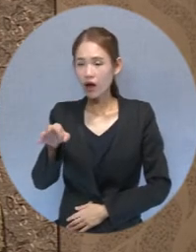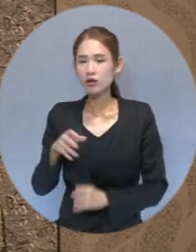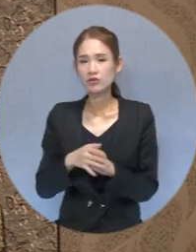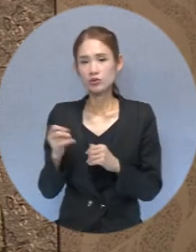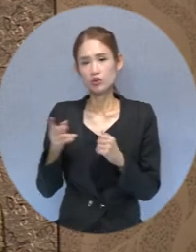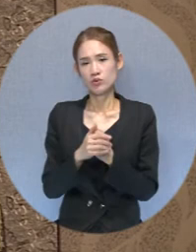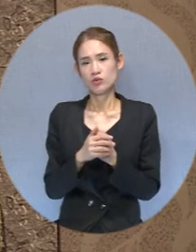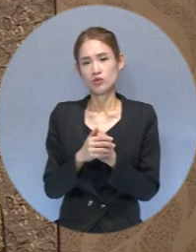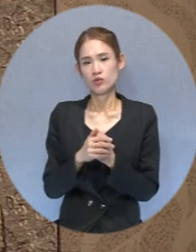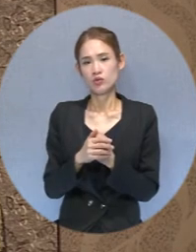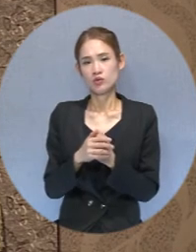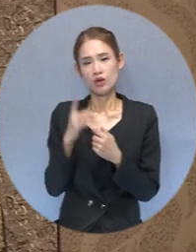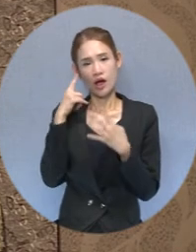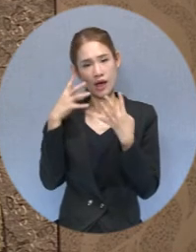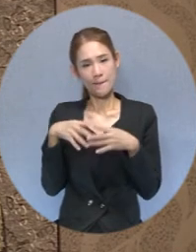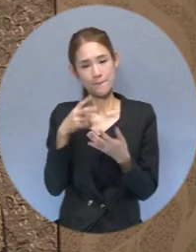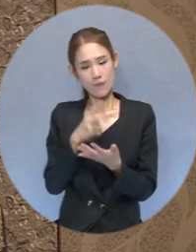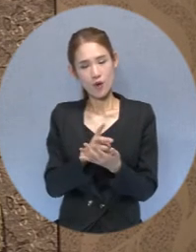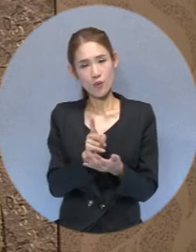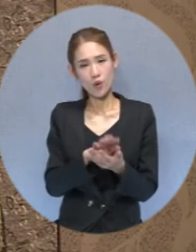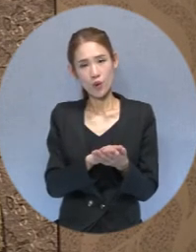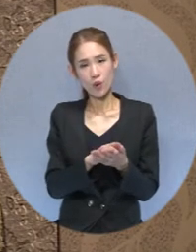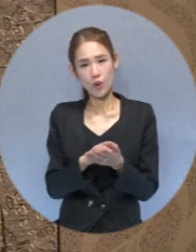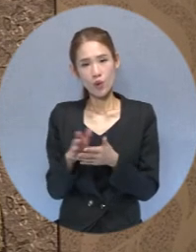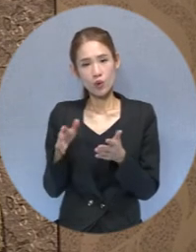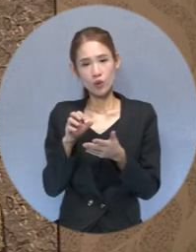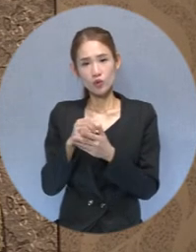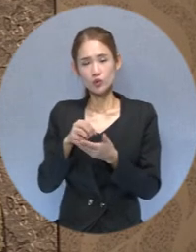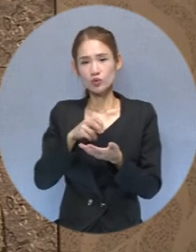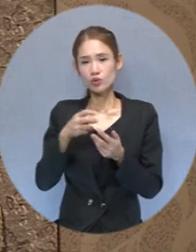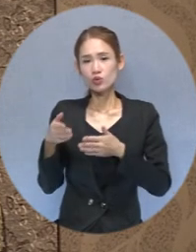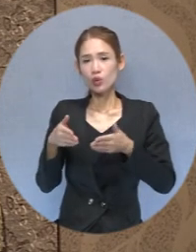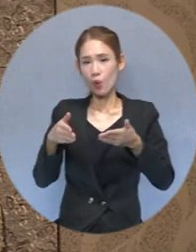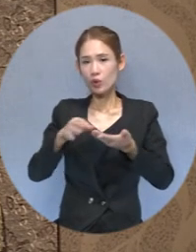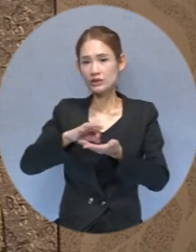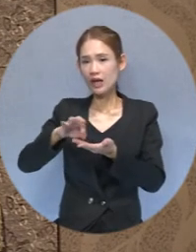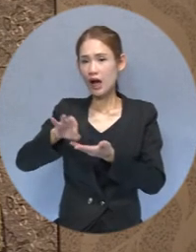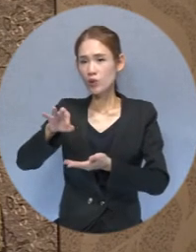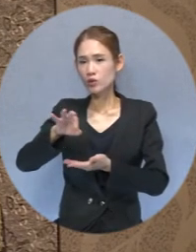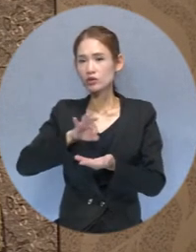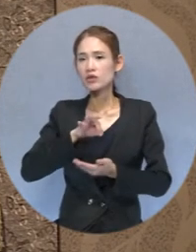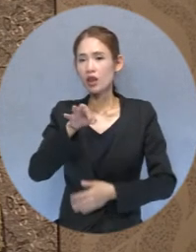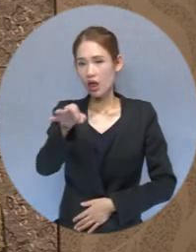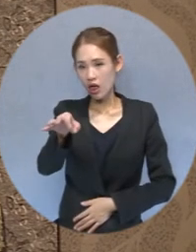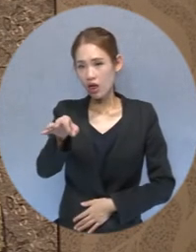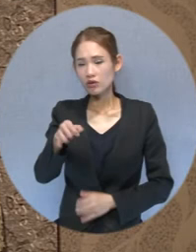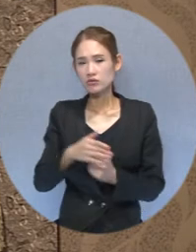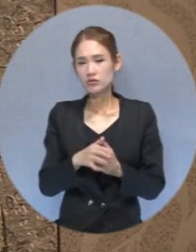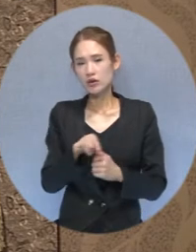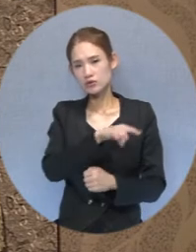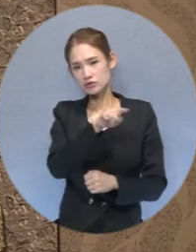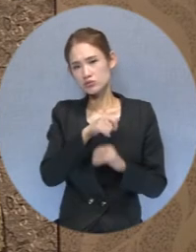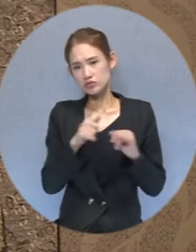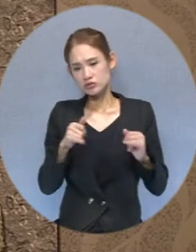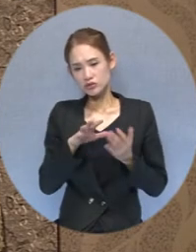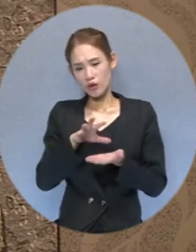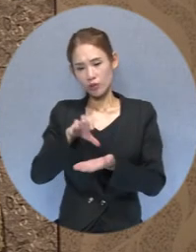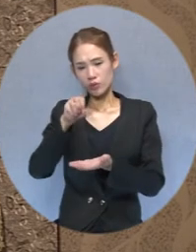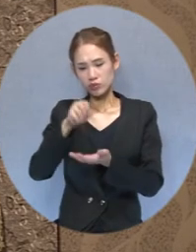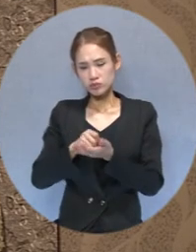합법적인 노점상들 경우도 도로 사용료를 내요. 네. 근데 그분들은 아무것도 안 내요. 우리들의 공유